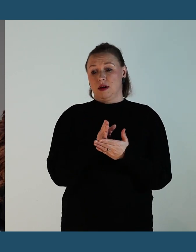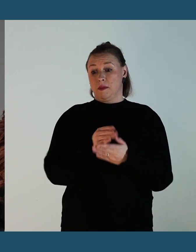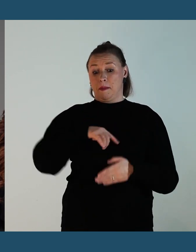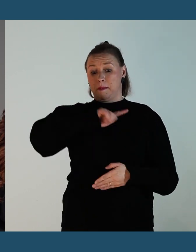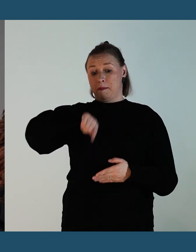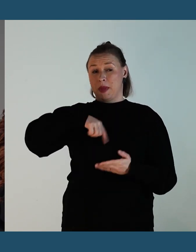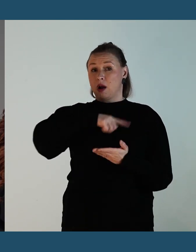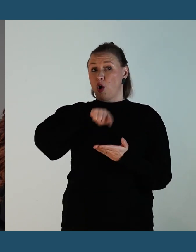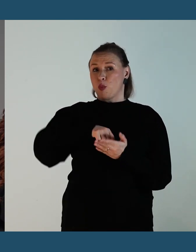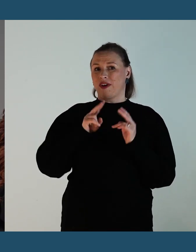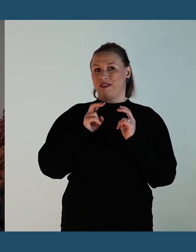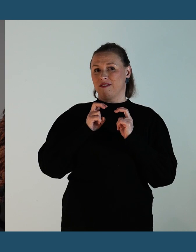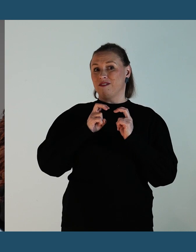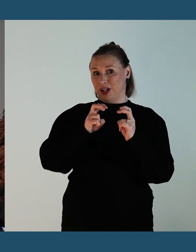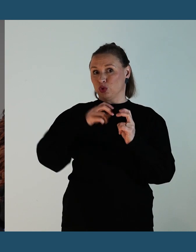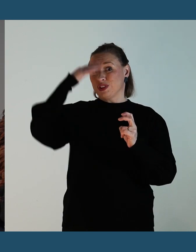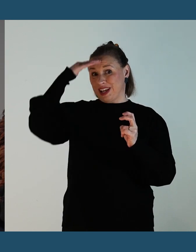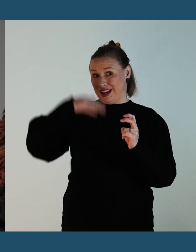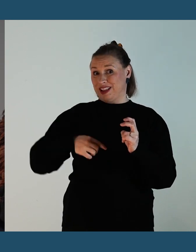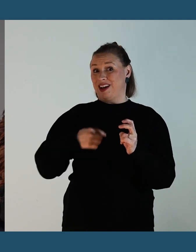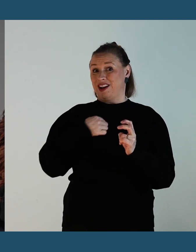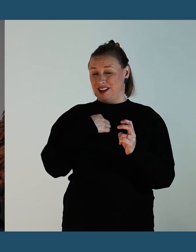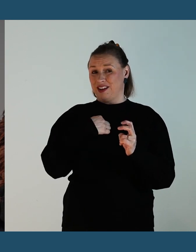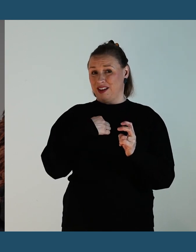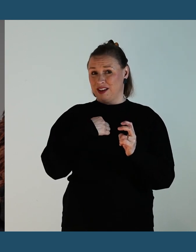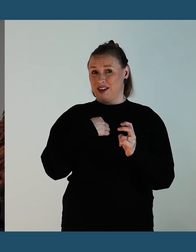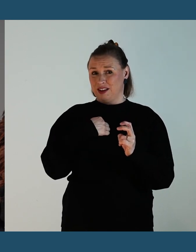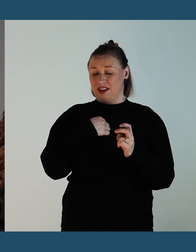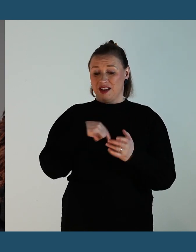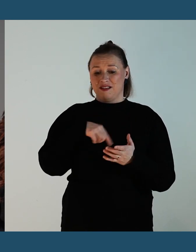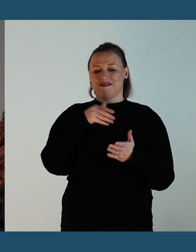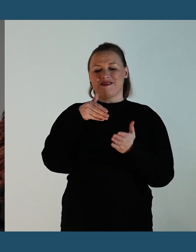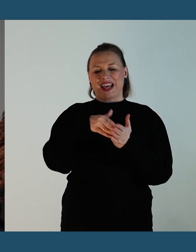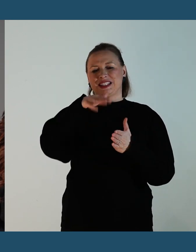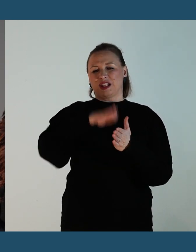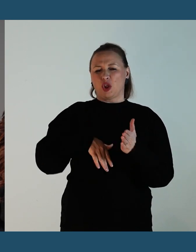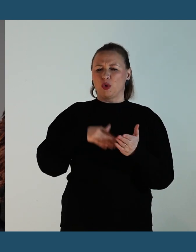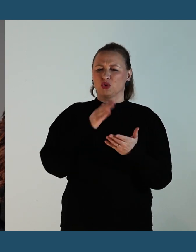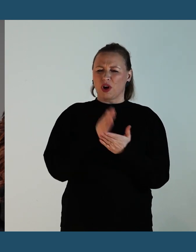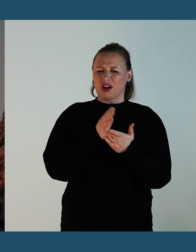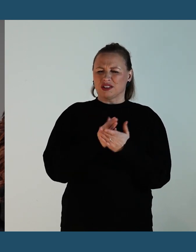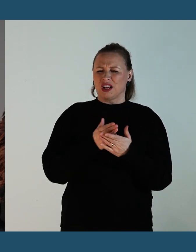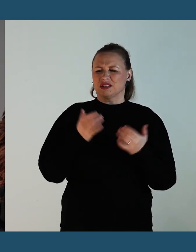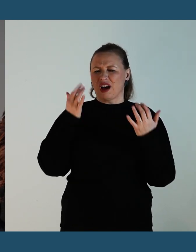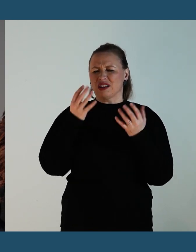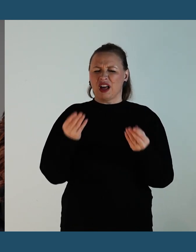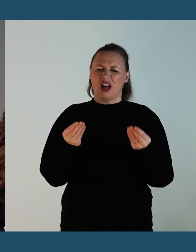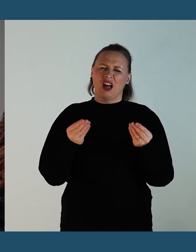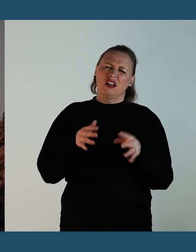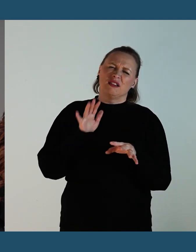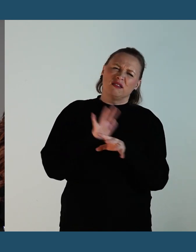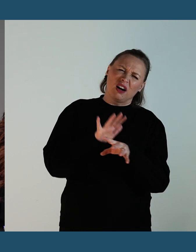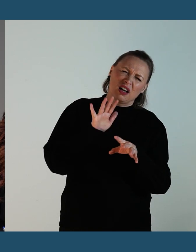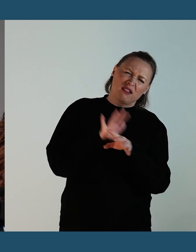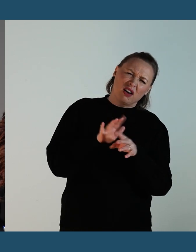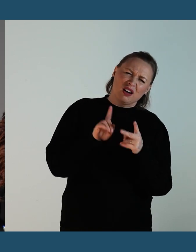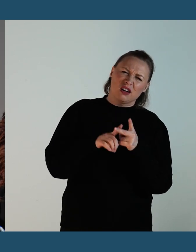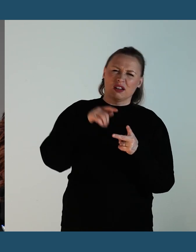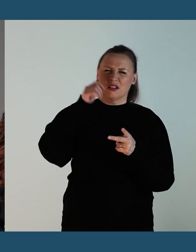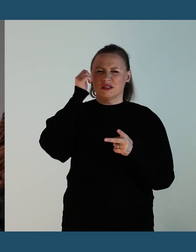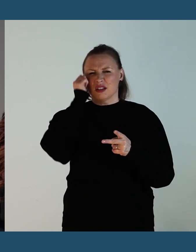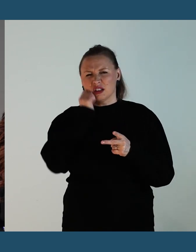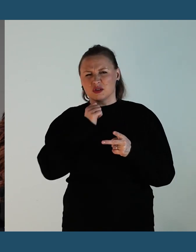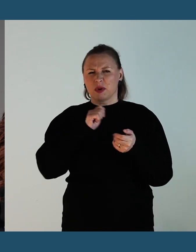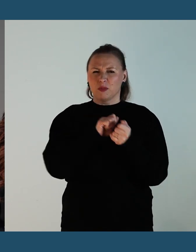kaupunginvaltuustosta, että monesti myös nämä esteettömyysasiat koetaan niin kuin hirveän hankalaksi ja nostaa asumisen hintaa